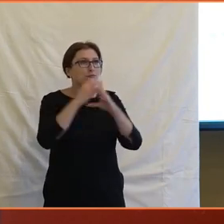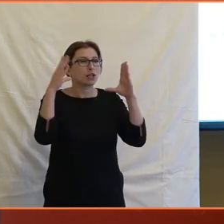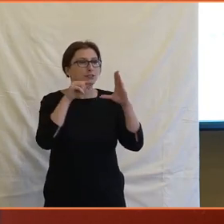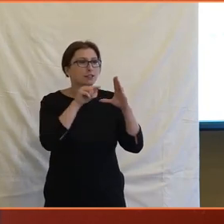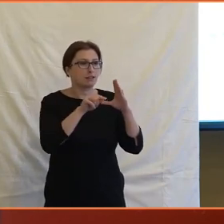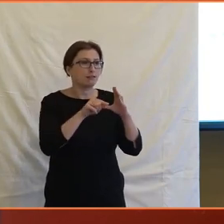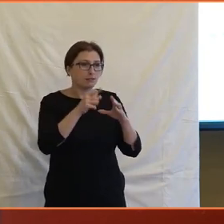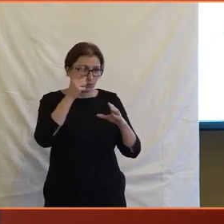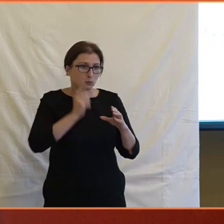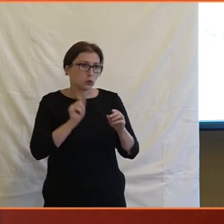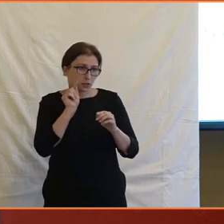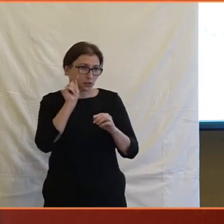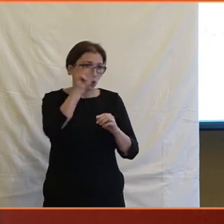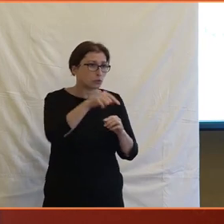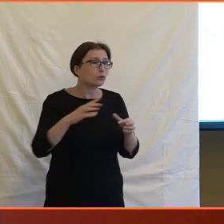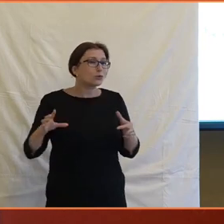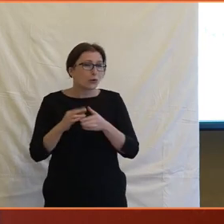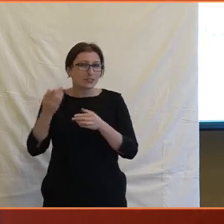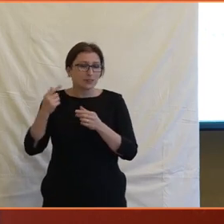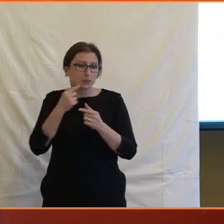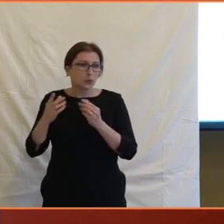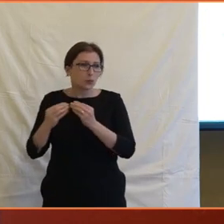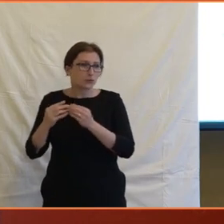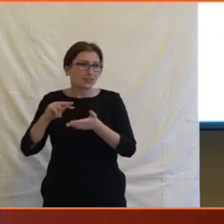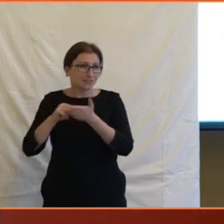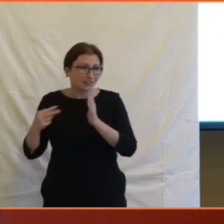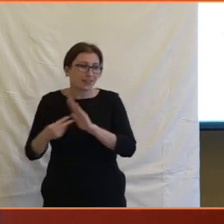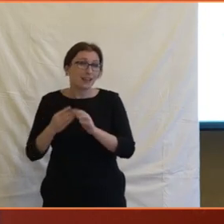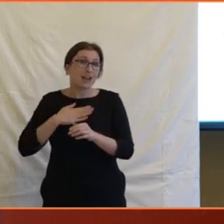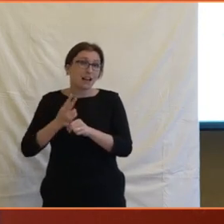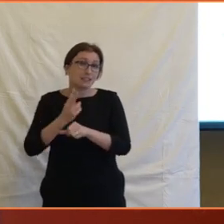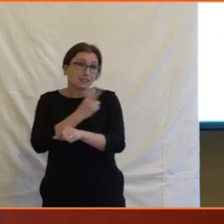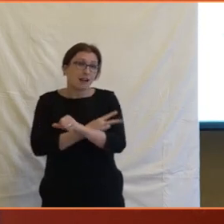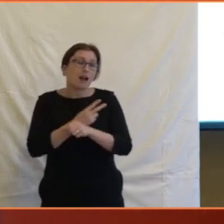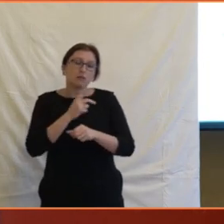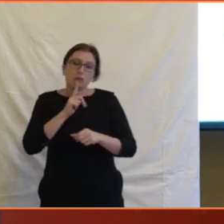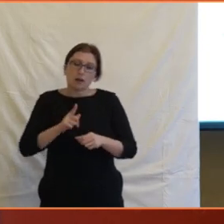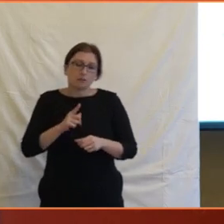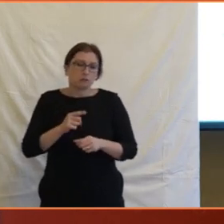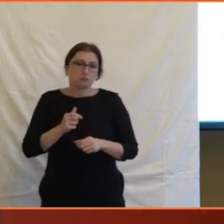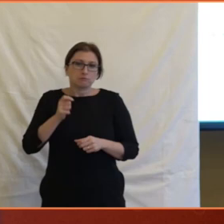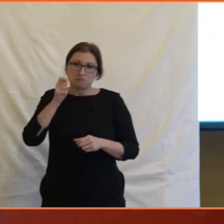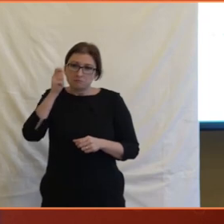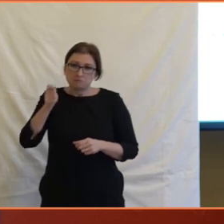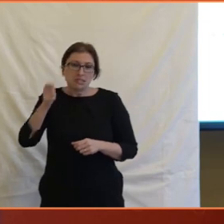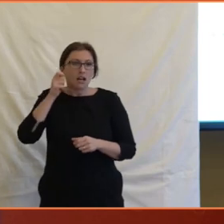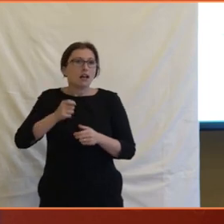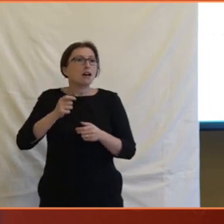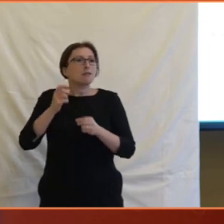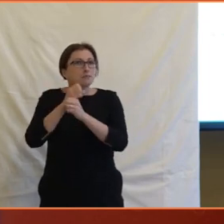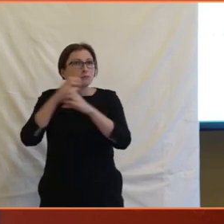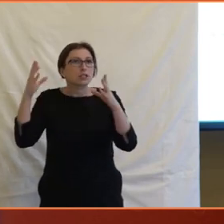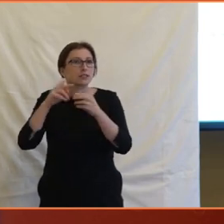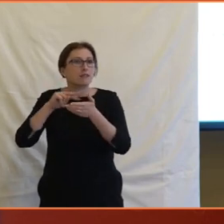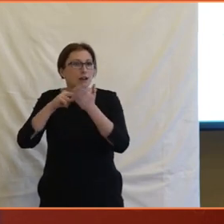není, to už tady zase zaznělo s tou strategií a tak dále. Náš stát je úplný přeborník v psaní dlouhých strategií, které